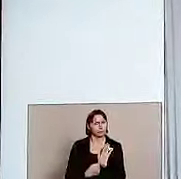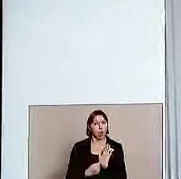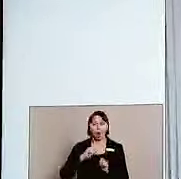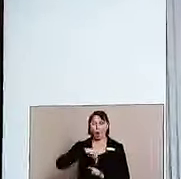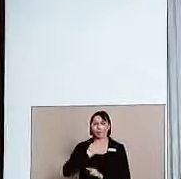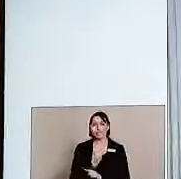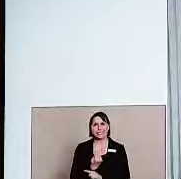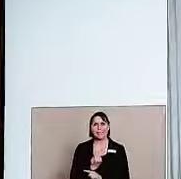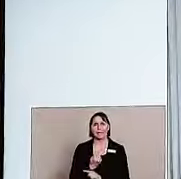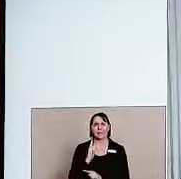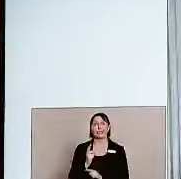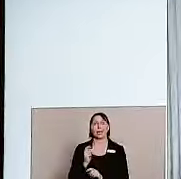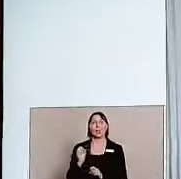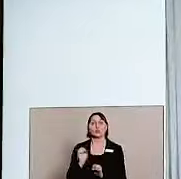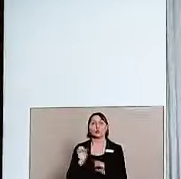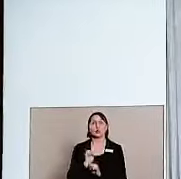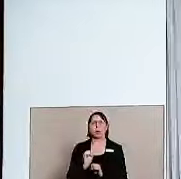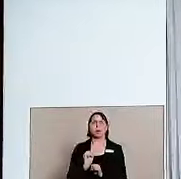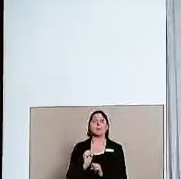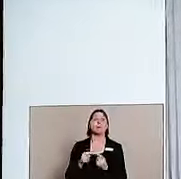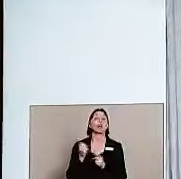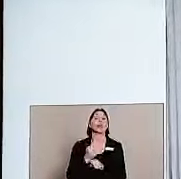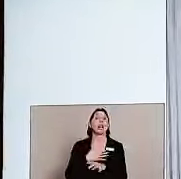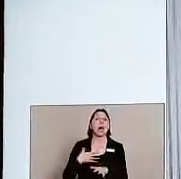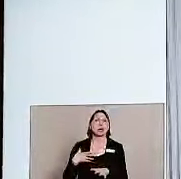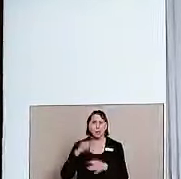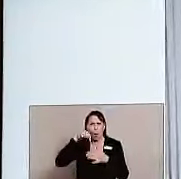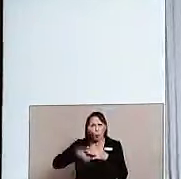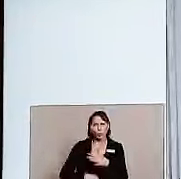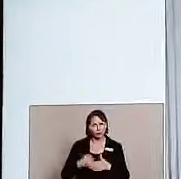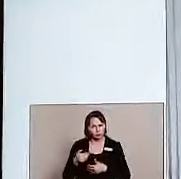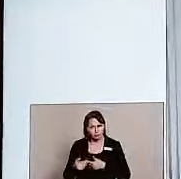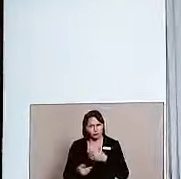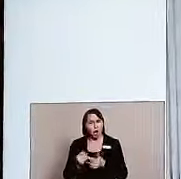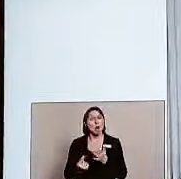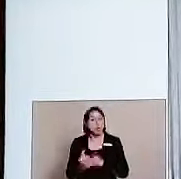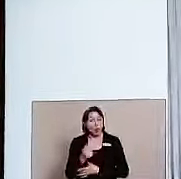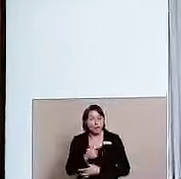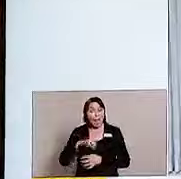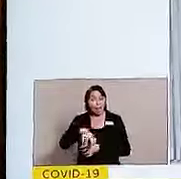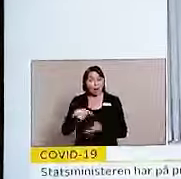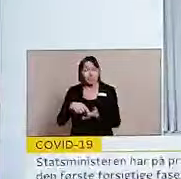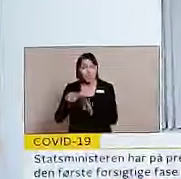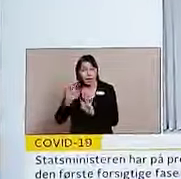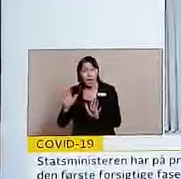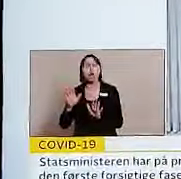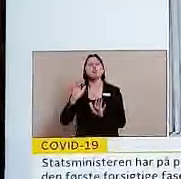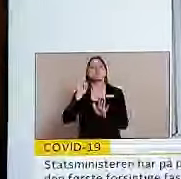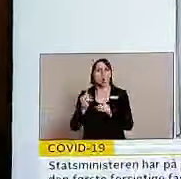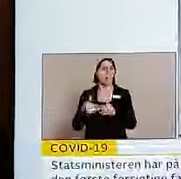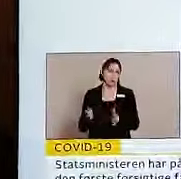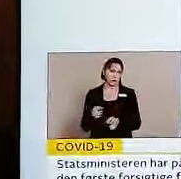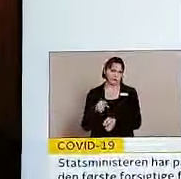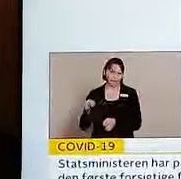skal man jo altså skynde sig langsomt og gøre det grundigt, og når man så er klar lokalt, jamen så kan man så åbne op, og det vil